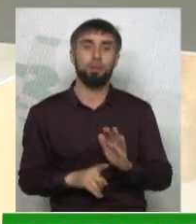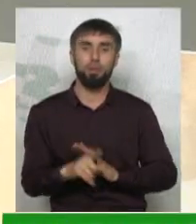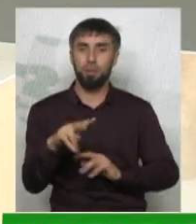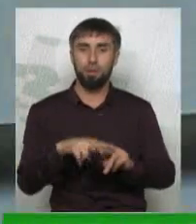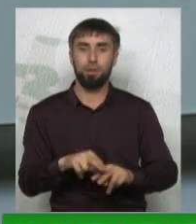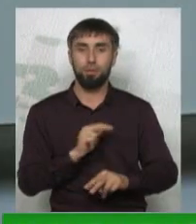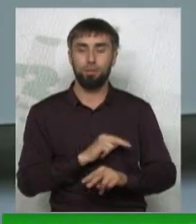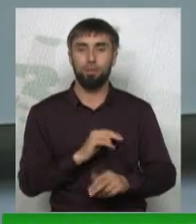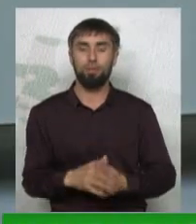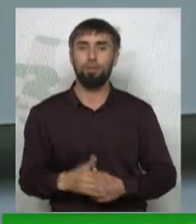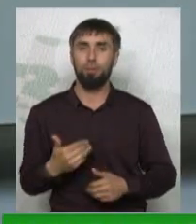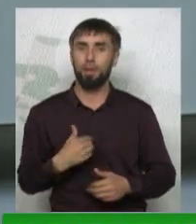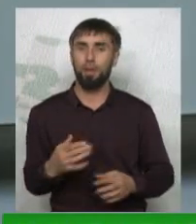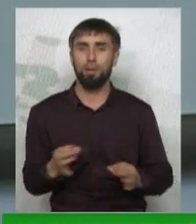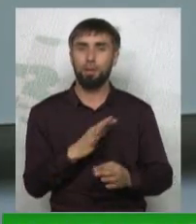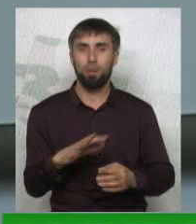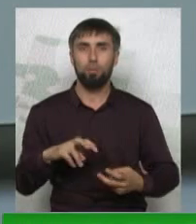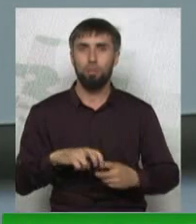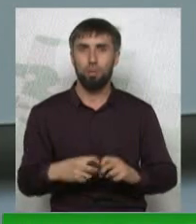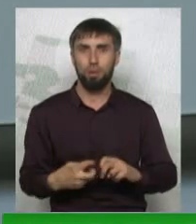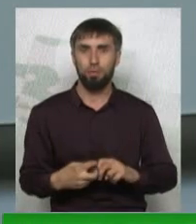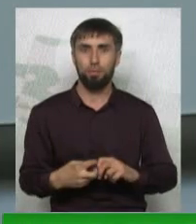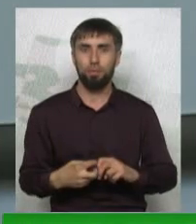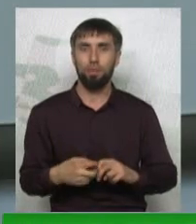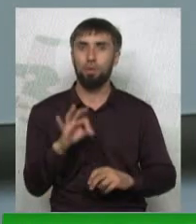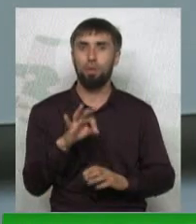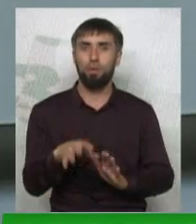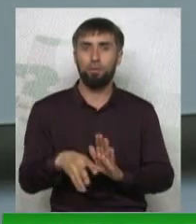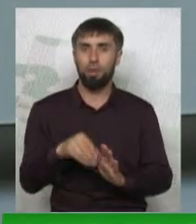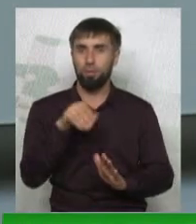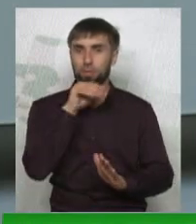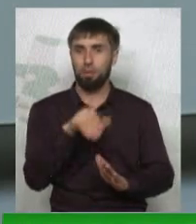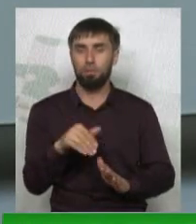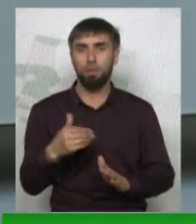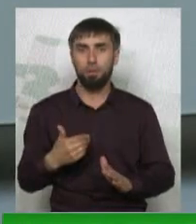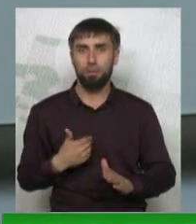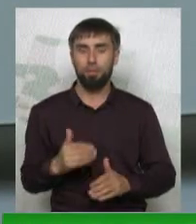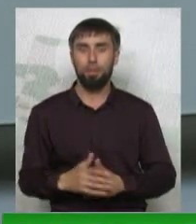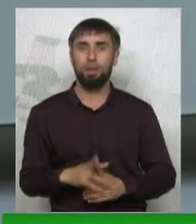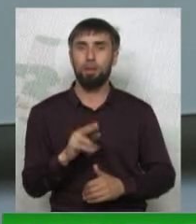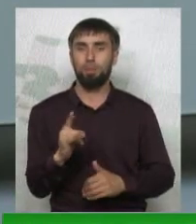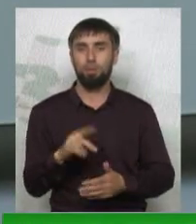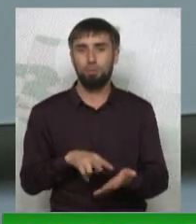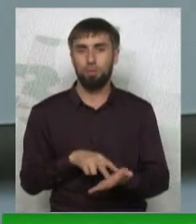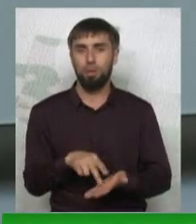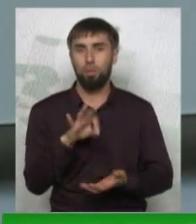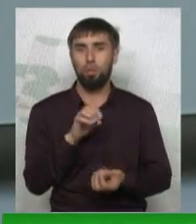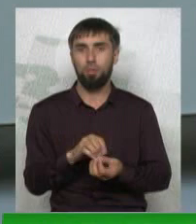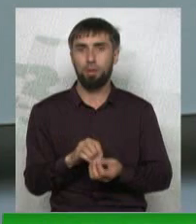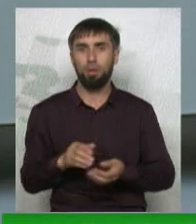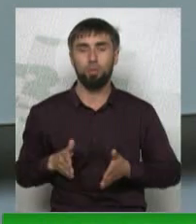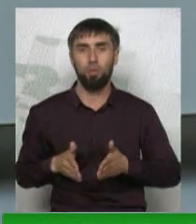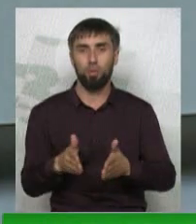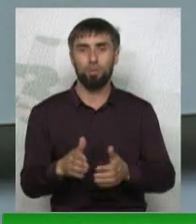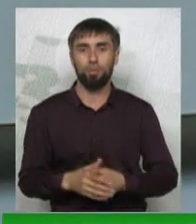же работать. У меня никогда не было проблемы о выборе профессии. Я как бы пошла по проторенной